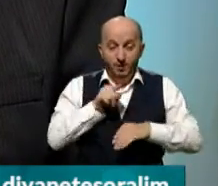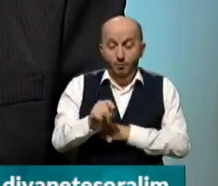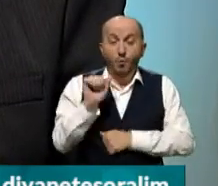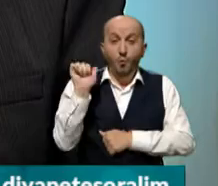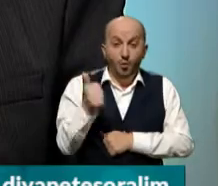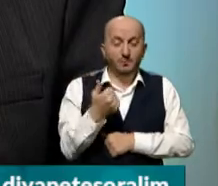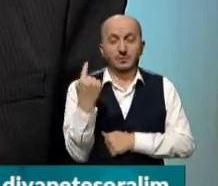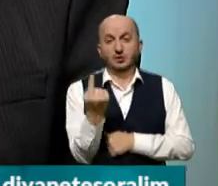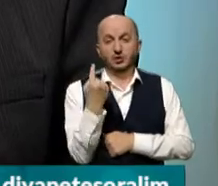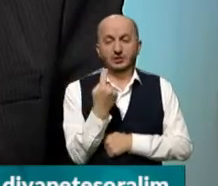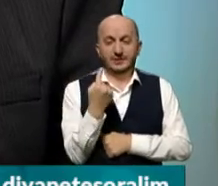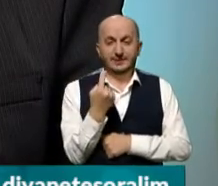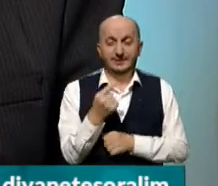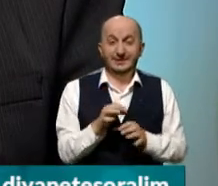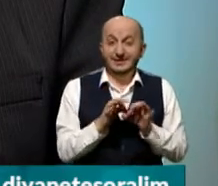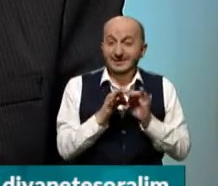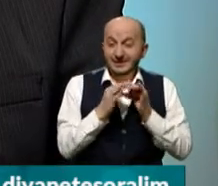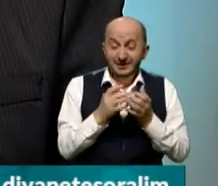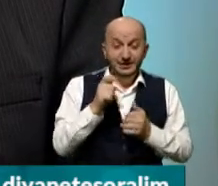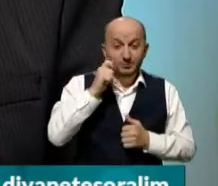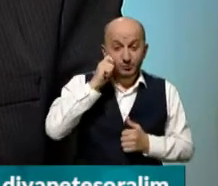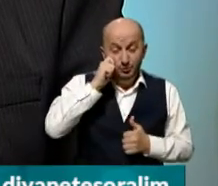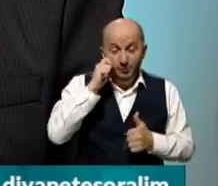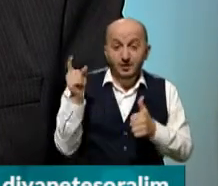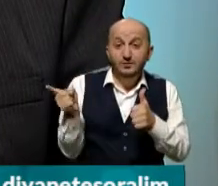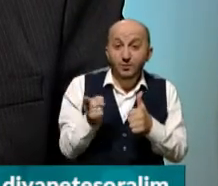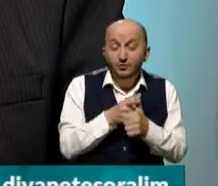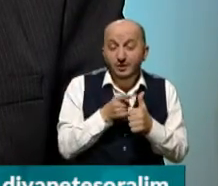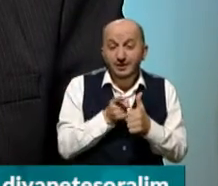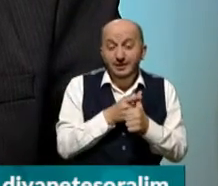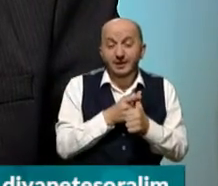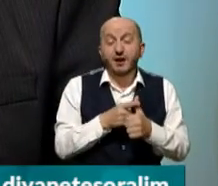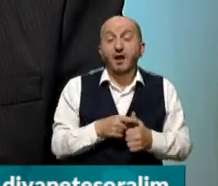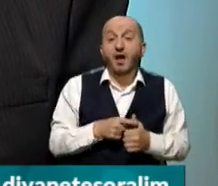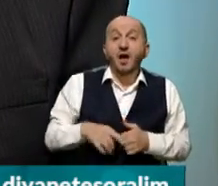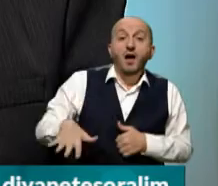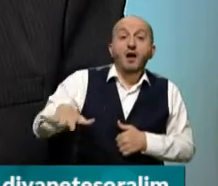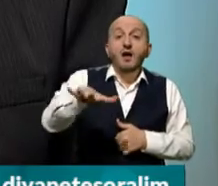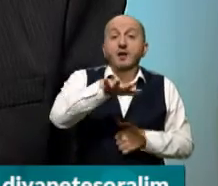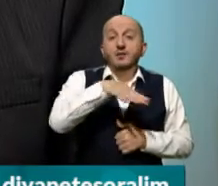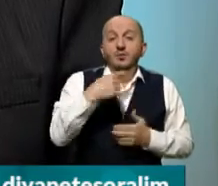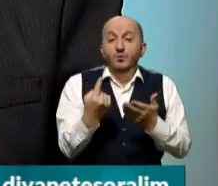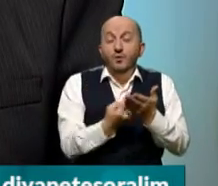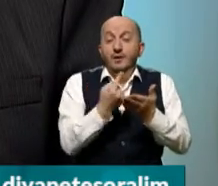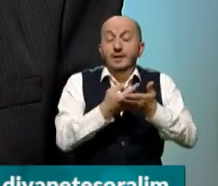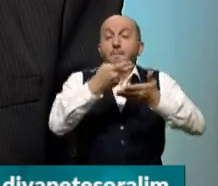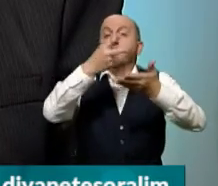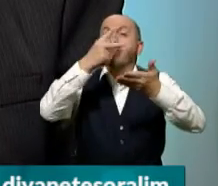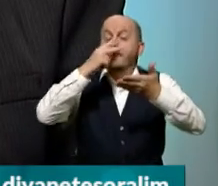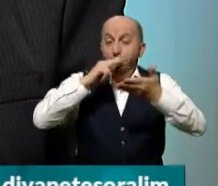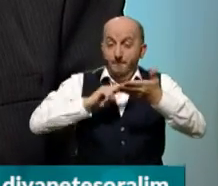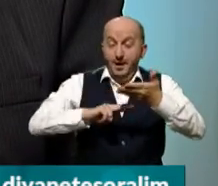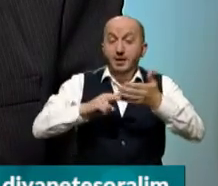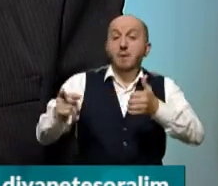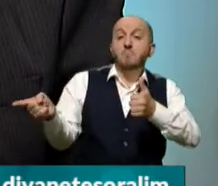şey. Nedir Müslüman'ın öncelikleri? Mesela hakikaten herkesin bir Kur'an-ı Kerim mealini